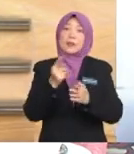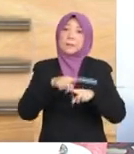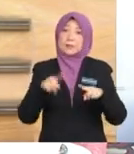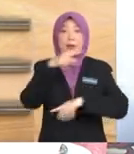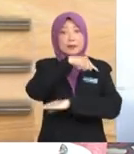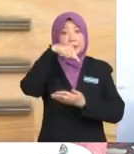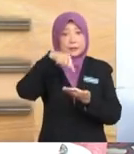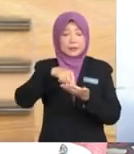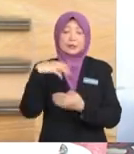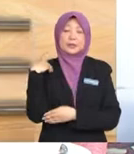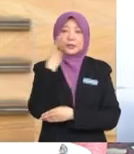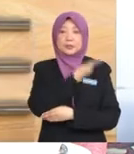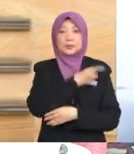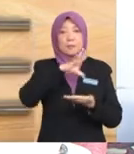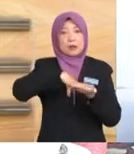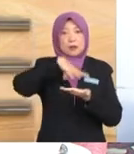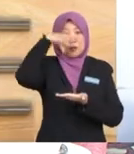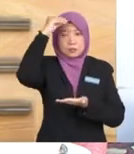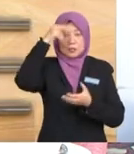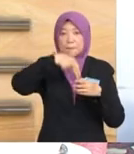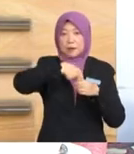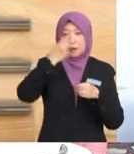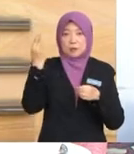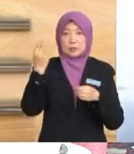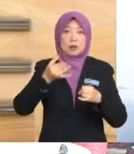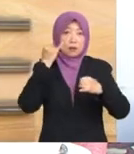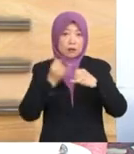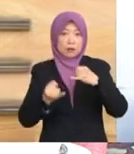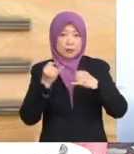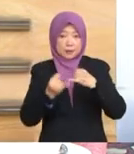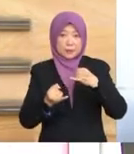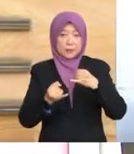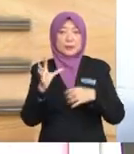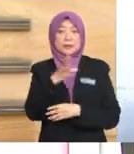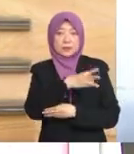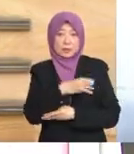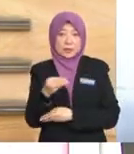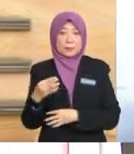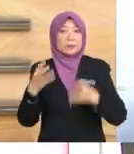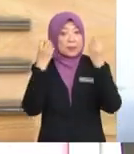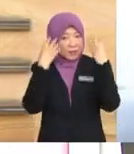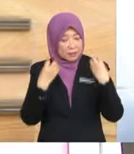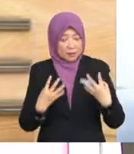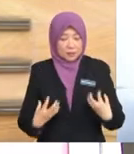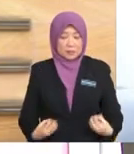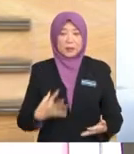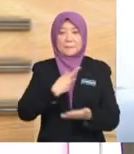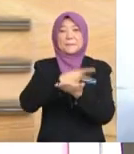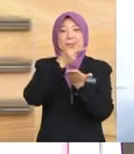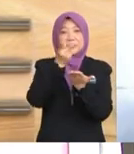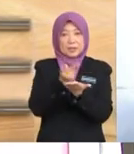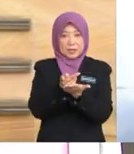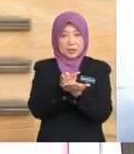tentang penghasilan akhir dan hiasan kek. Okey, apa sebenarnya objektif di sebalik pembelajaran kita pada hari ini,